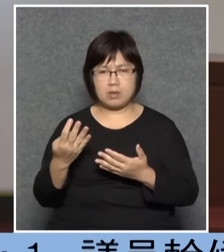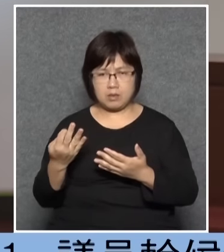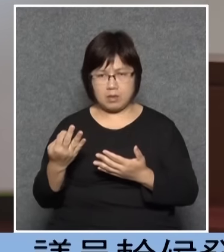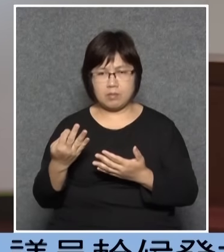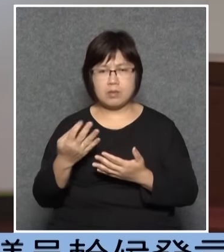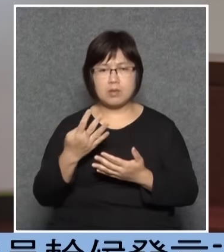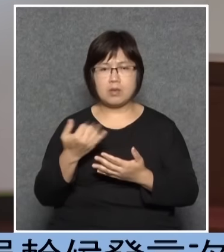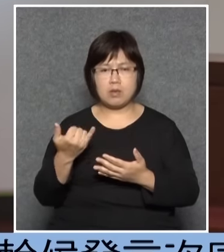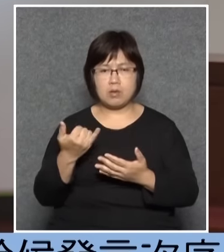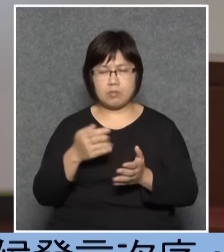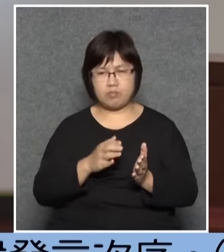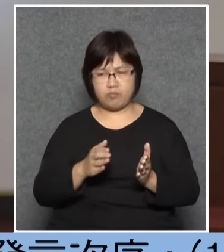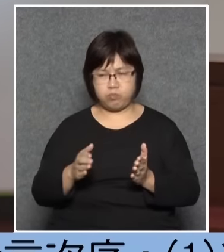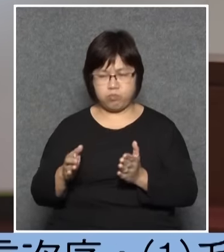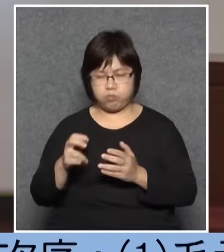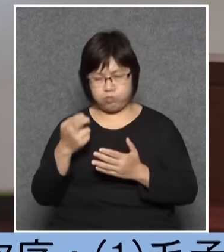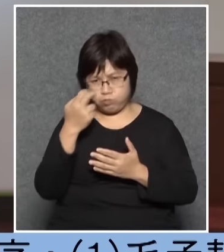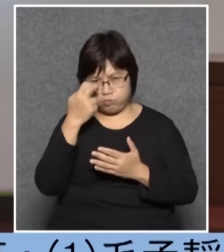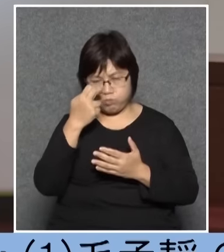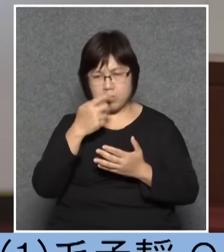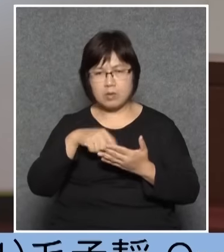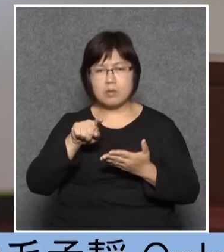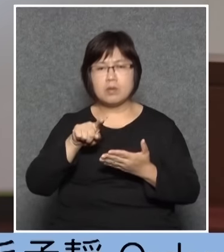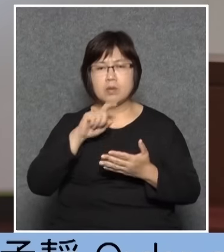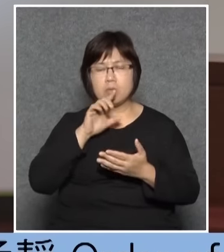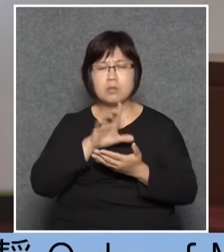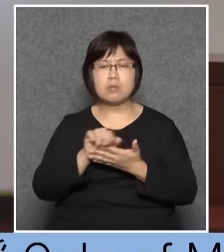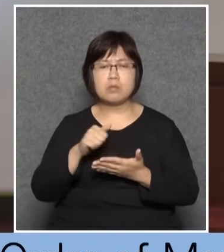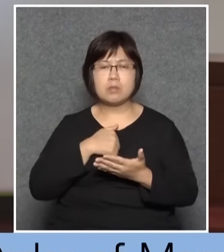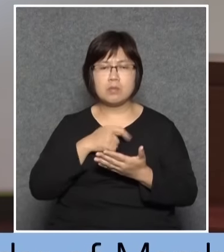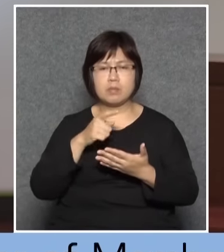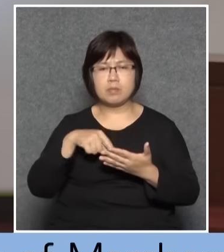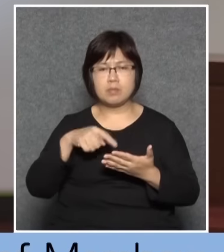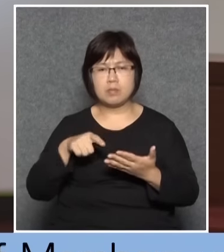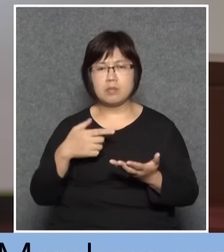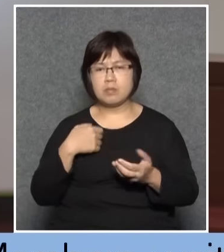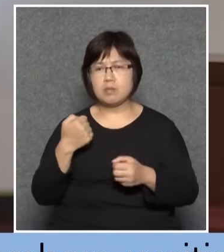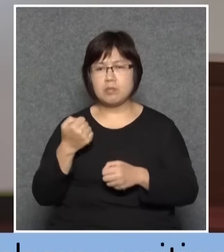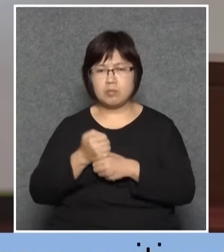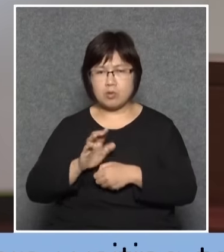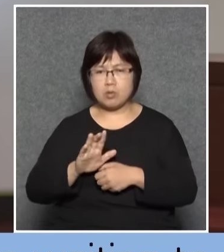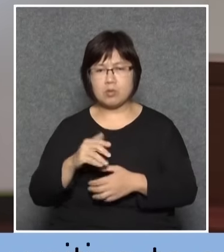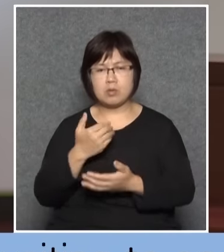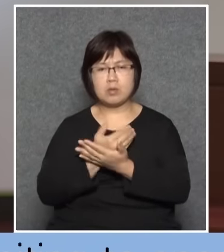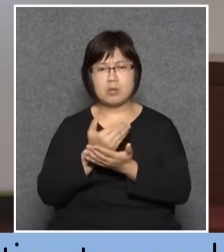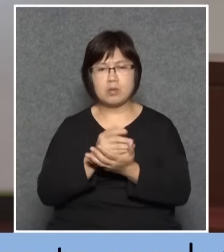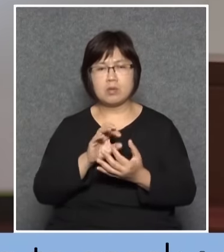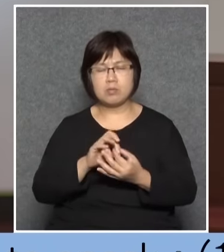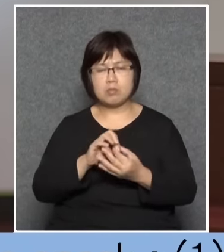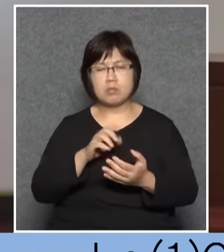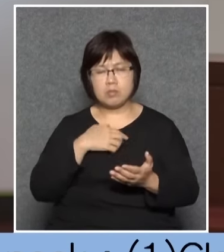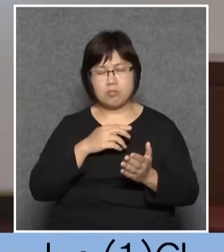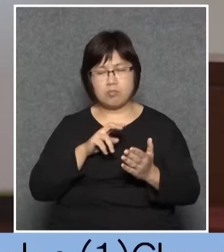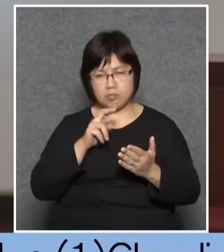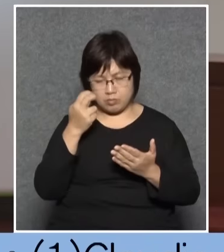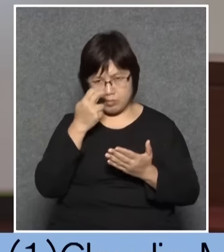行審查的申請，或者由專員進行審查、不進行審查的理由等，關於進行審查的進一步